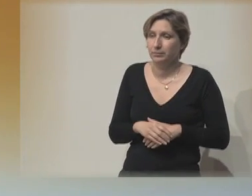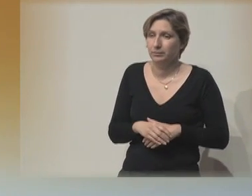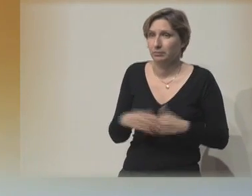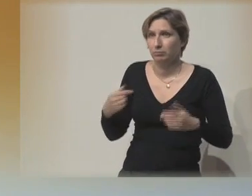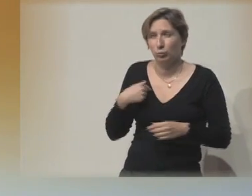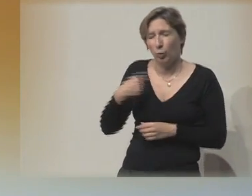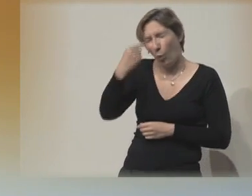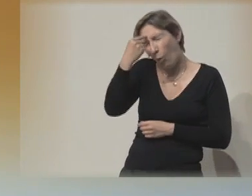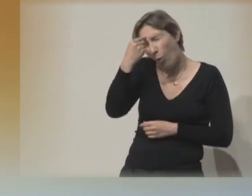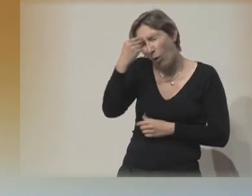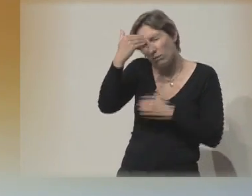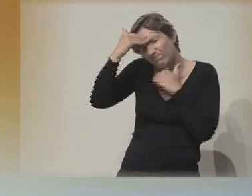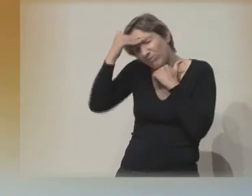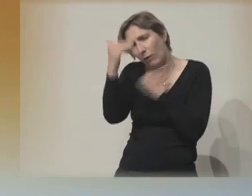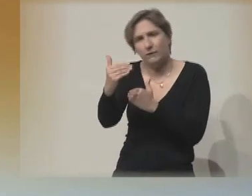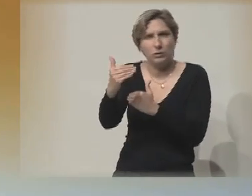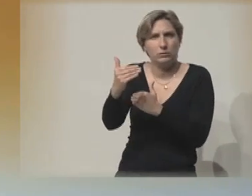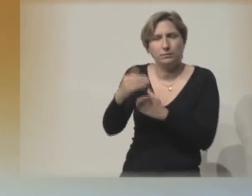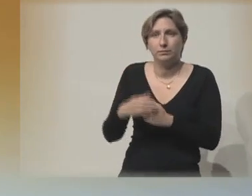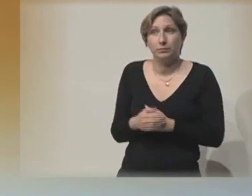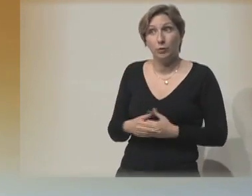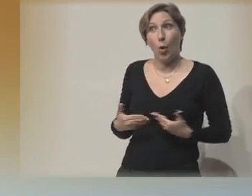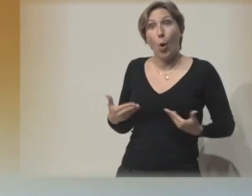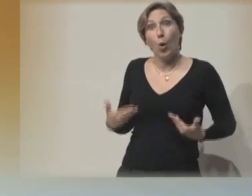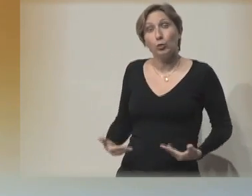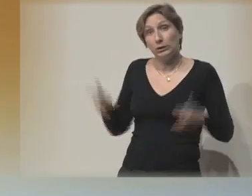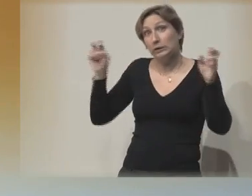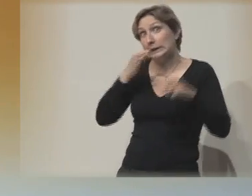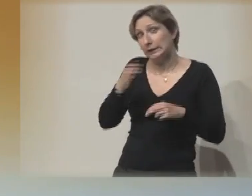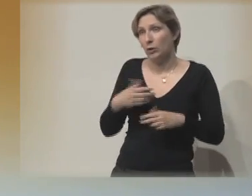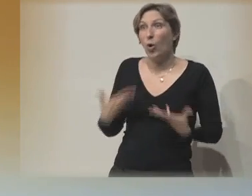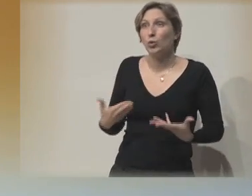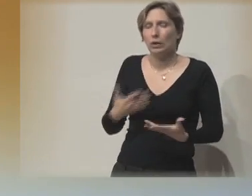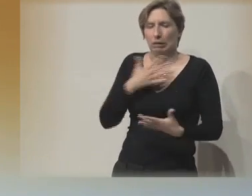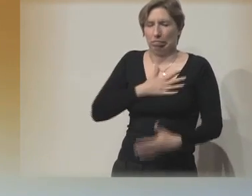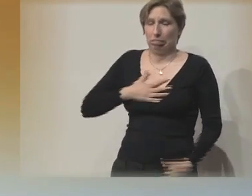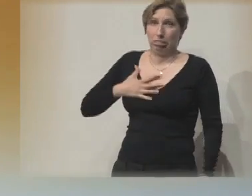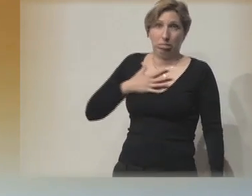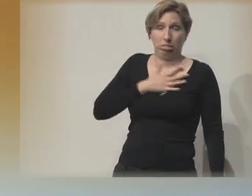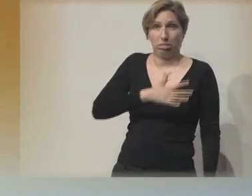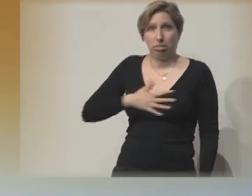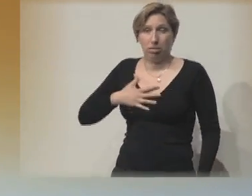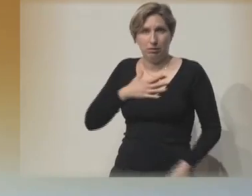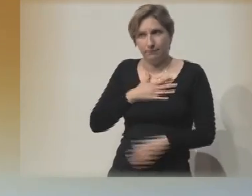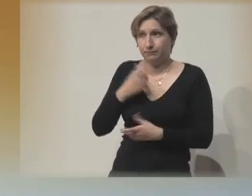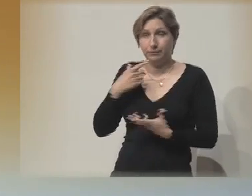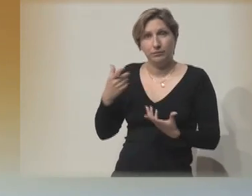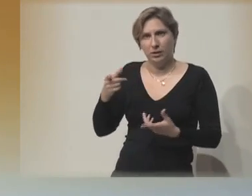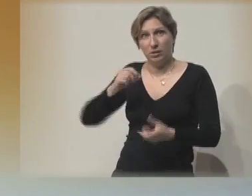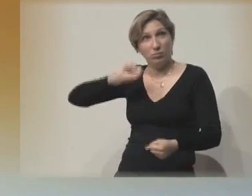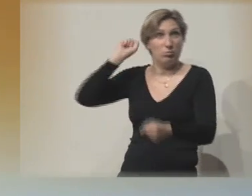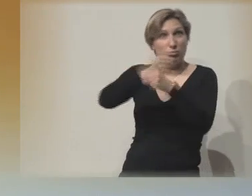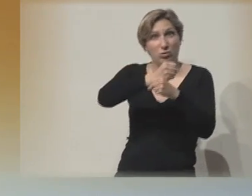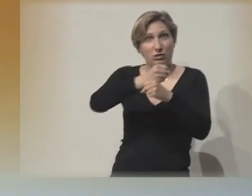On y a cru. Aujourd'hui, je cite, entre guillemets, on est dégoûté. Eh bien, pour punir